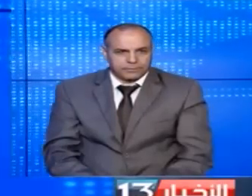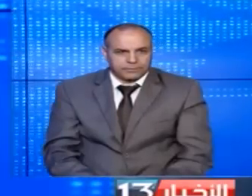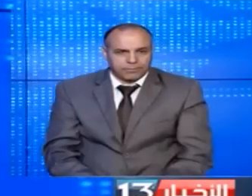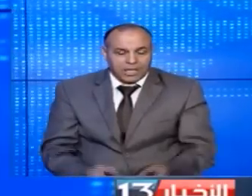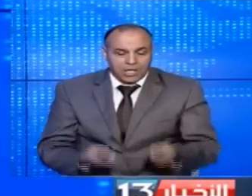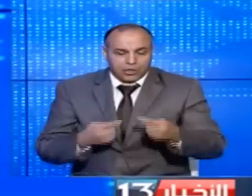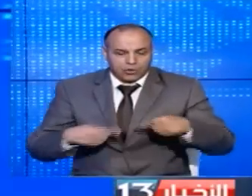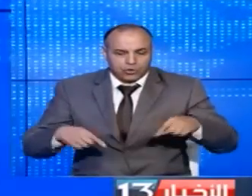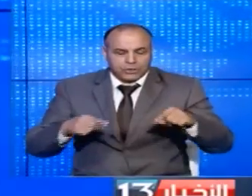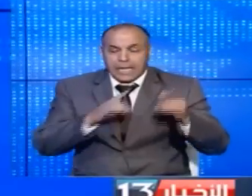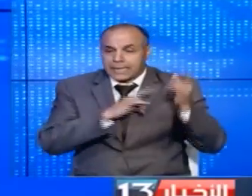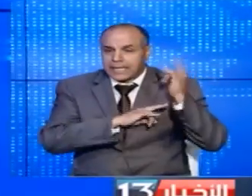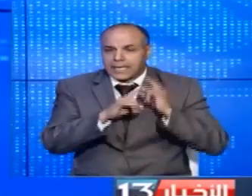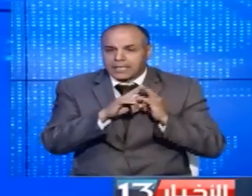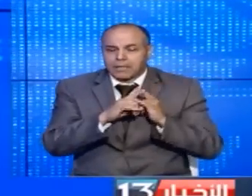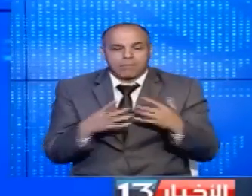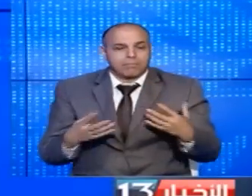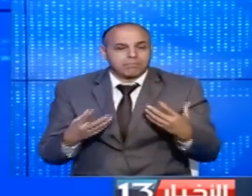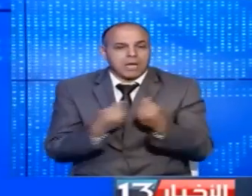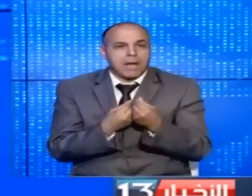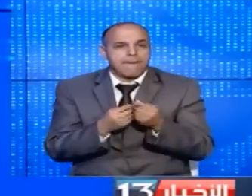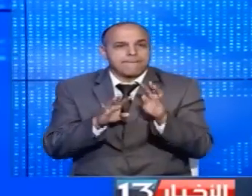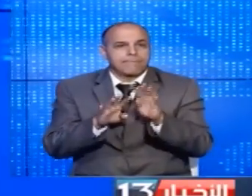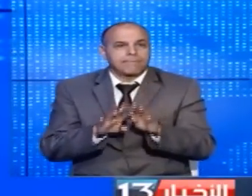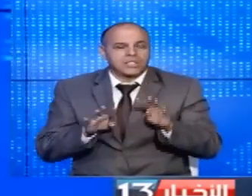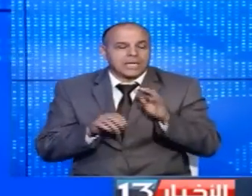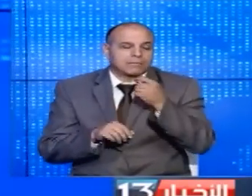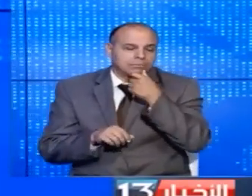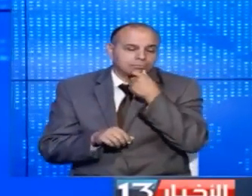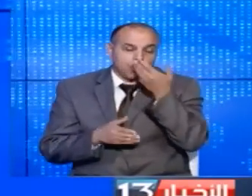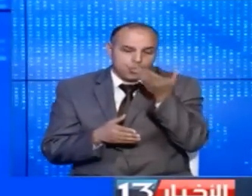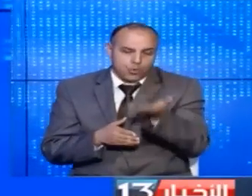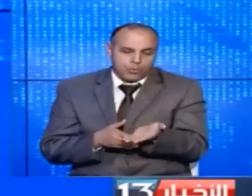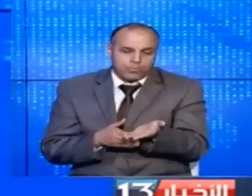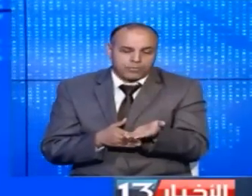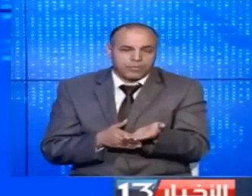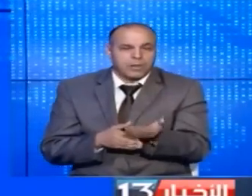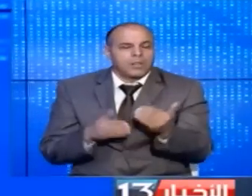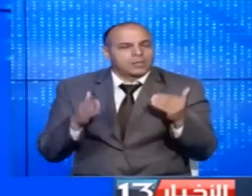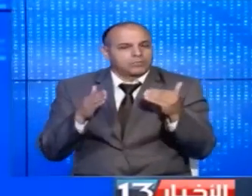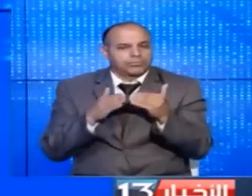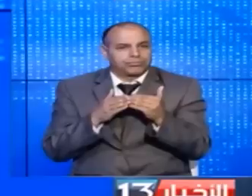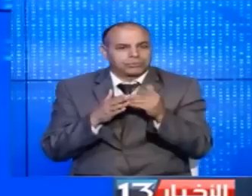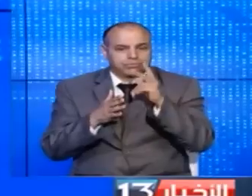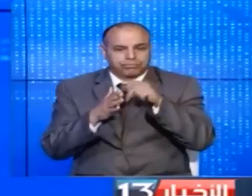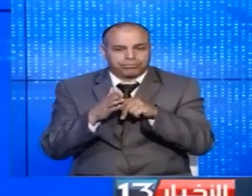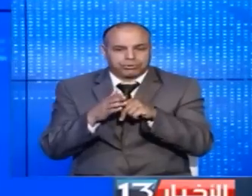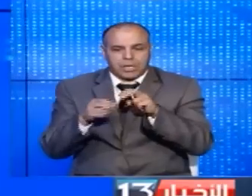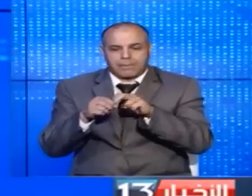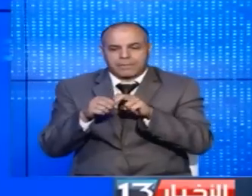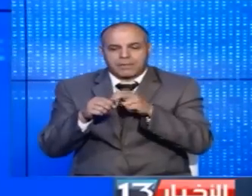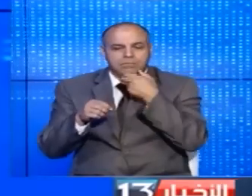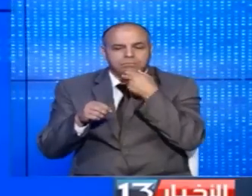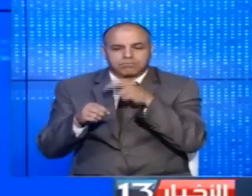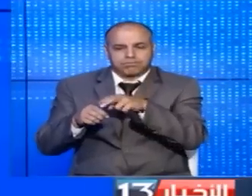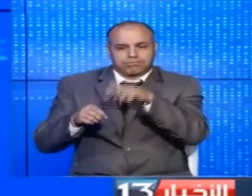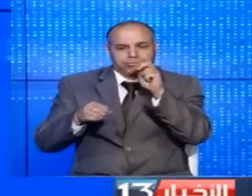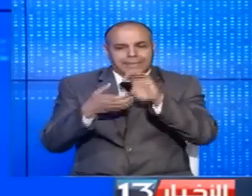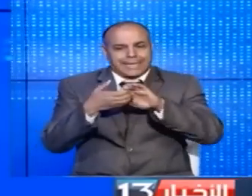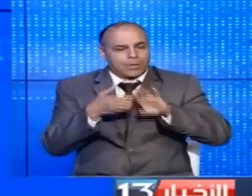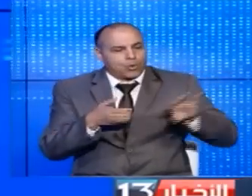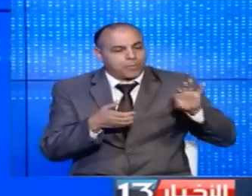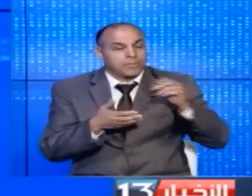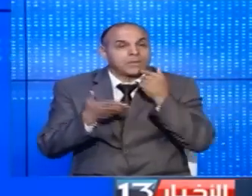جلسة تاريخية يعقدها مجلس العموم البريطاني اليوم ستحسم في اتفاق خروج بريطانيا من الاتحاد